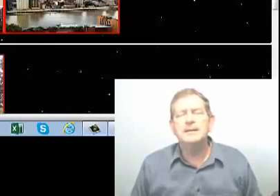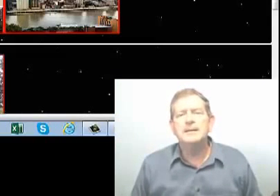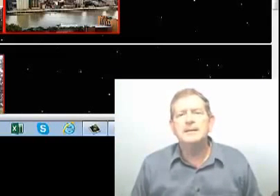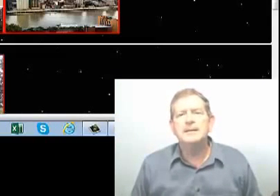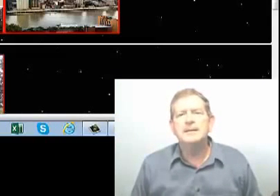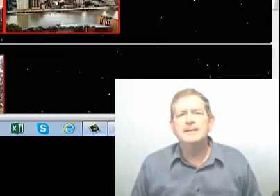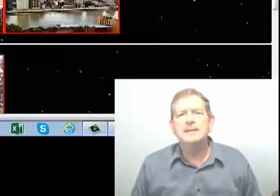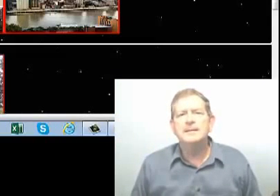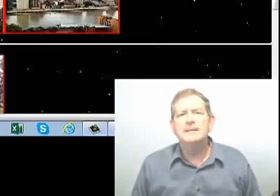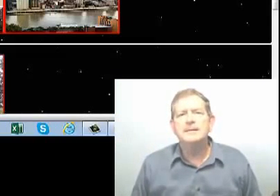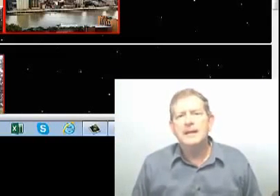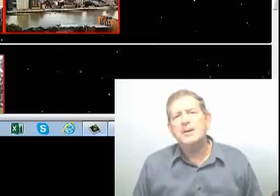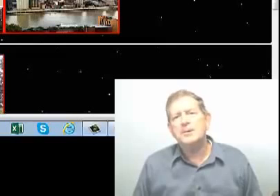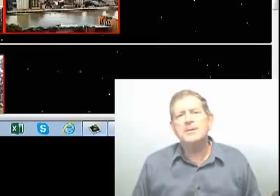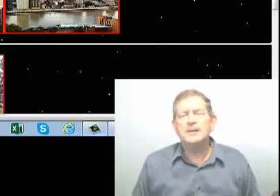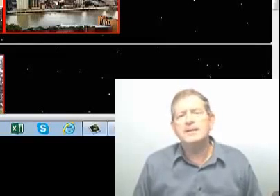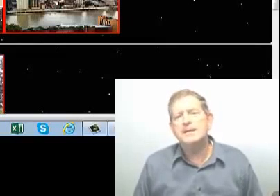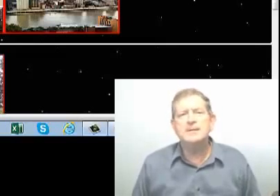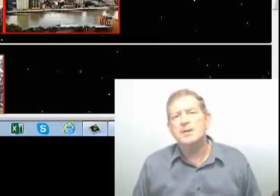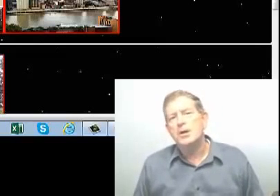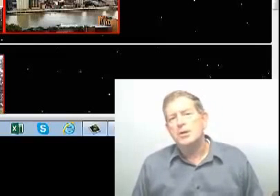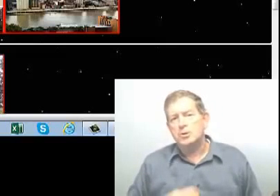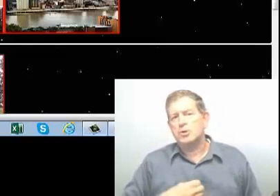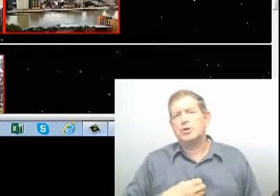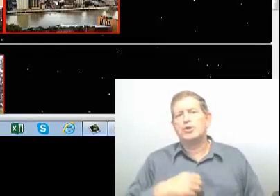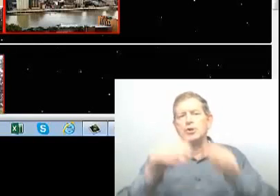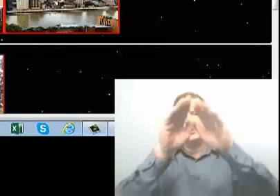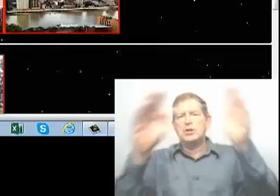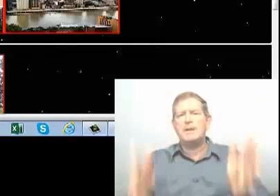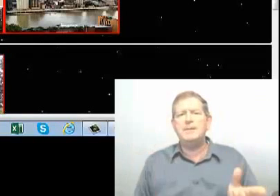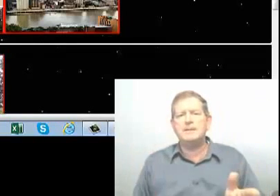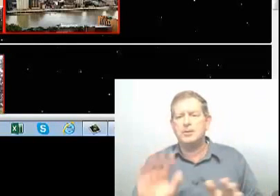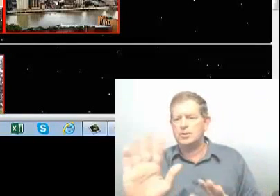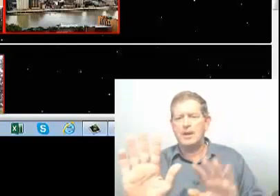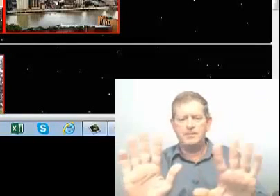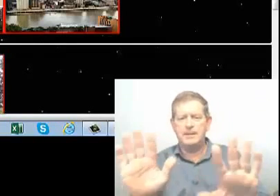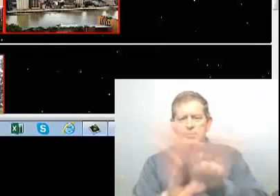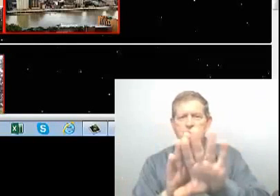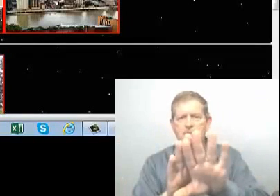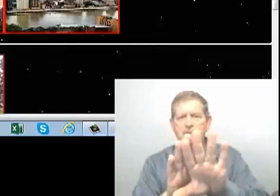habites? D'accord. Certains disent